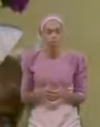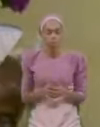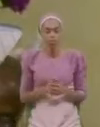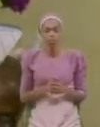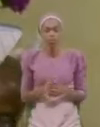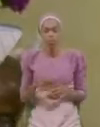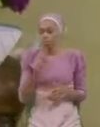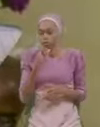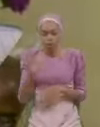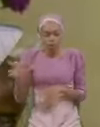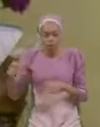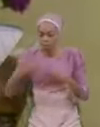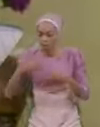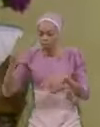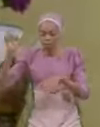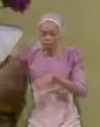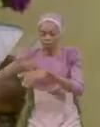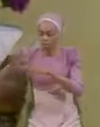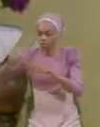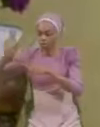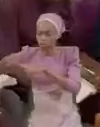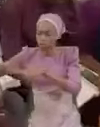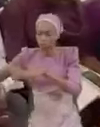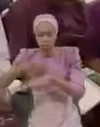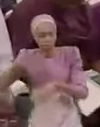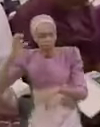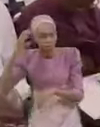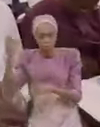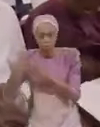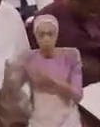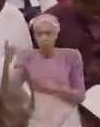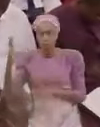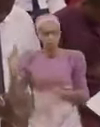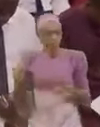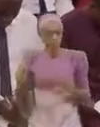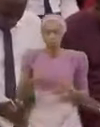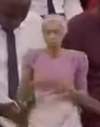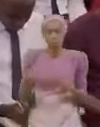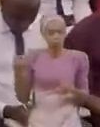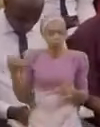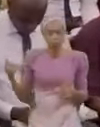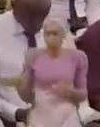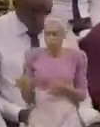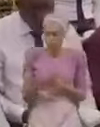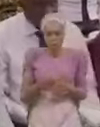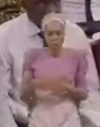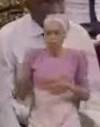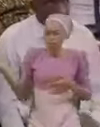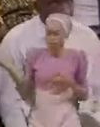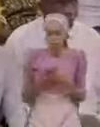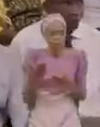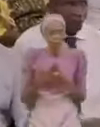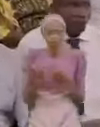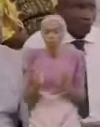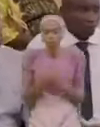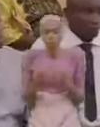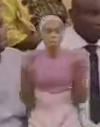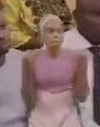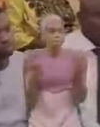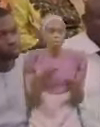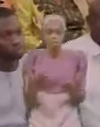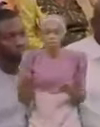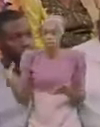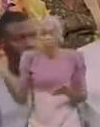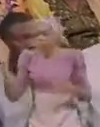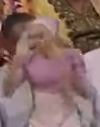peu mais elle était occupée à plusieurs choses ces choses allaient même empêcher